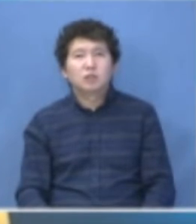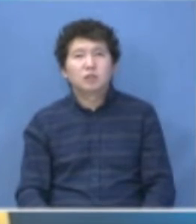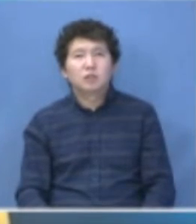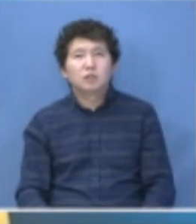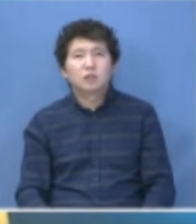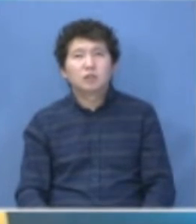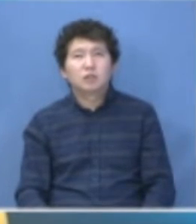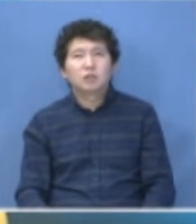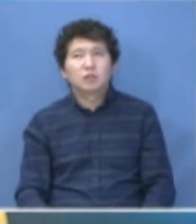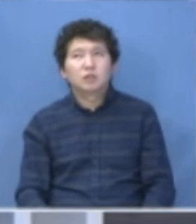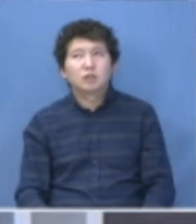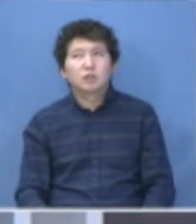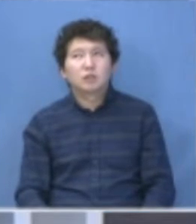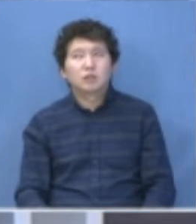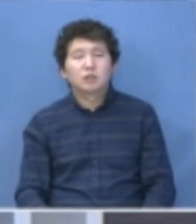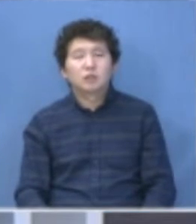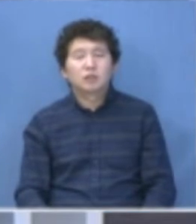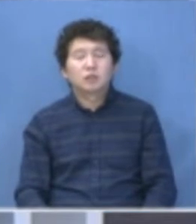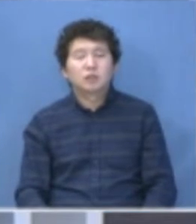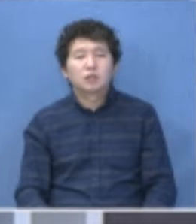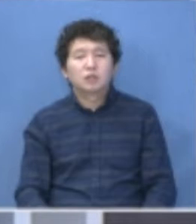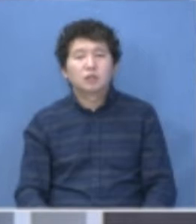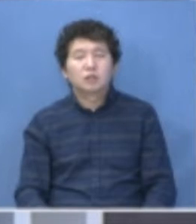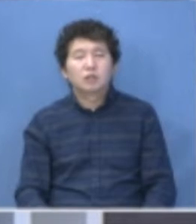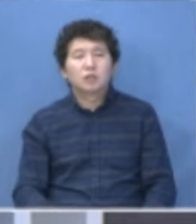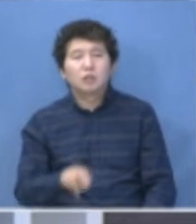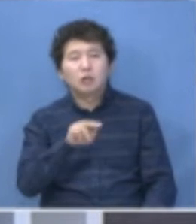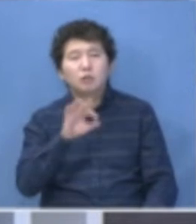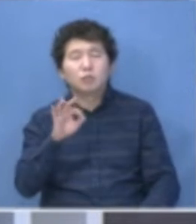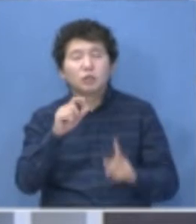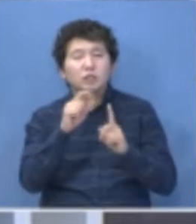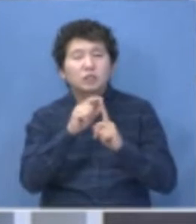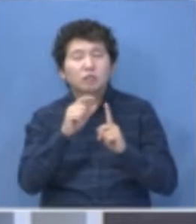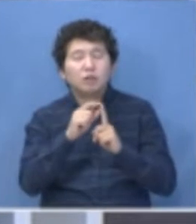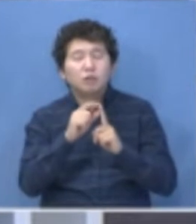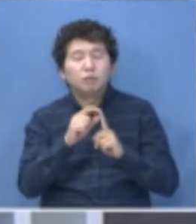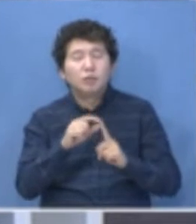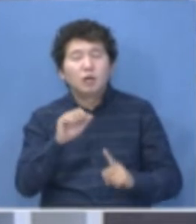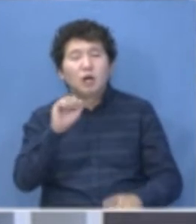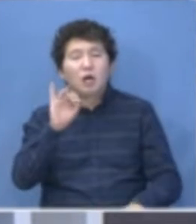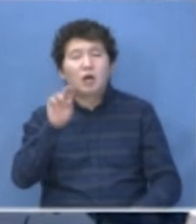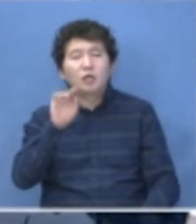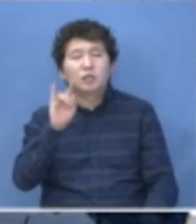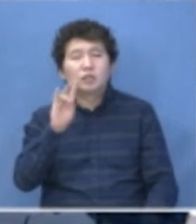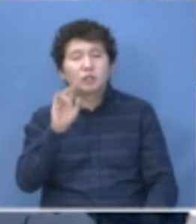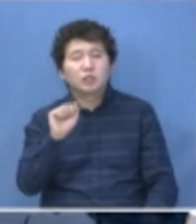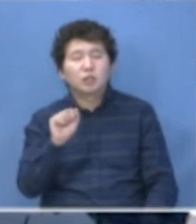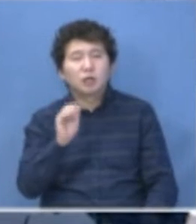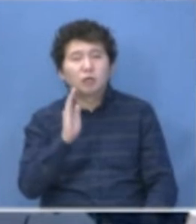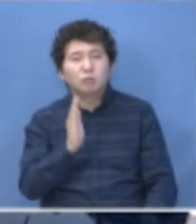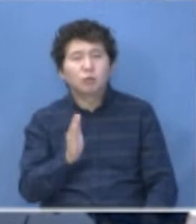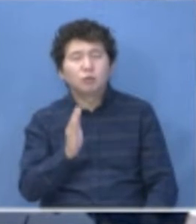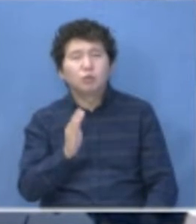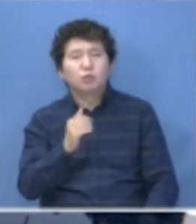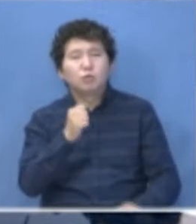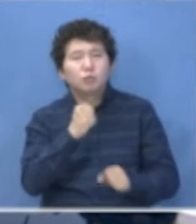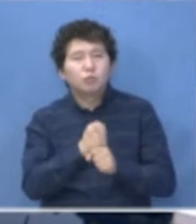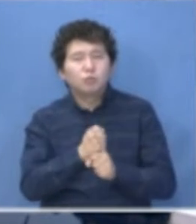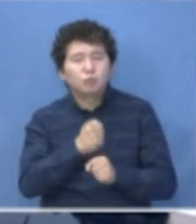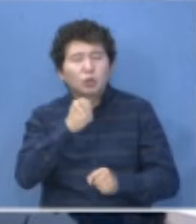фактически предоставленными пациентам. По словам Айдына Ашуева, к медорганизациям впредь будут ужесточать